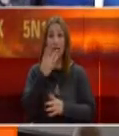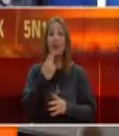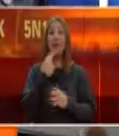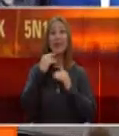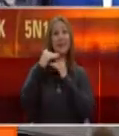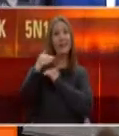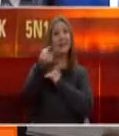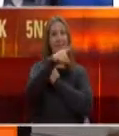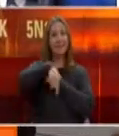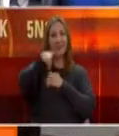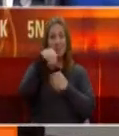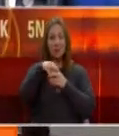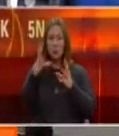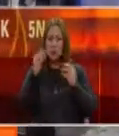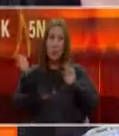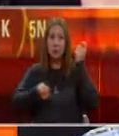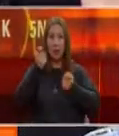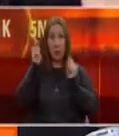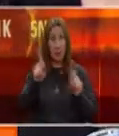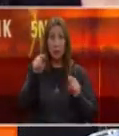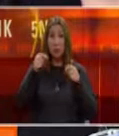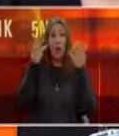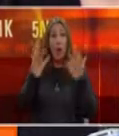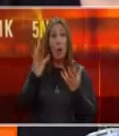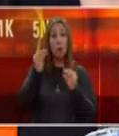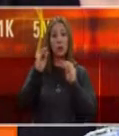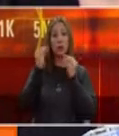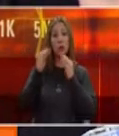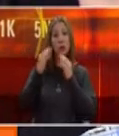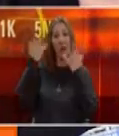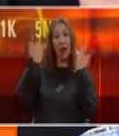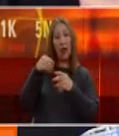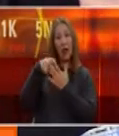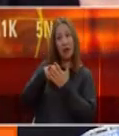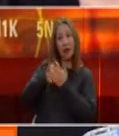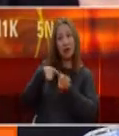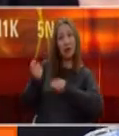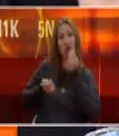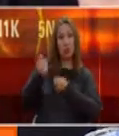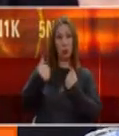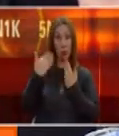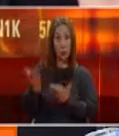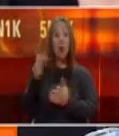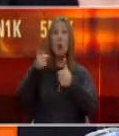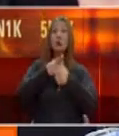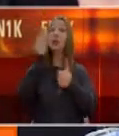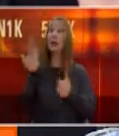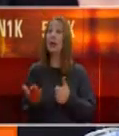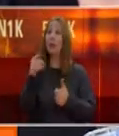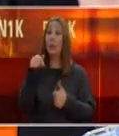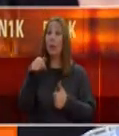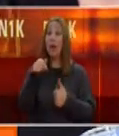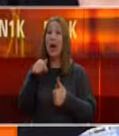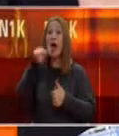kadınlarla ilgili her türlü çalışmaları yapıyoruz. Şimdi yoğun olarak çocuk gelinler konusunda çalışıyoruz. Öncelikle buradan